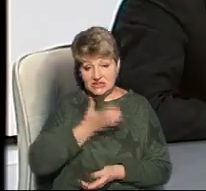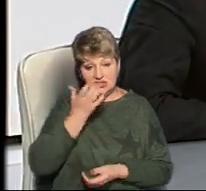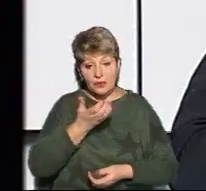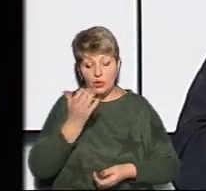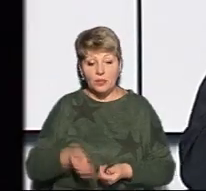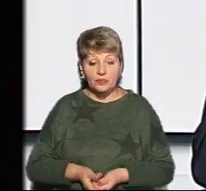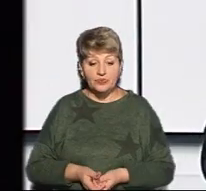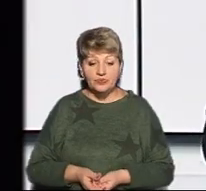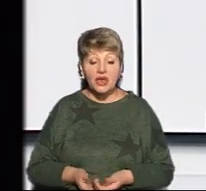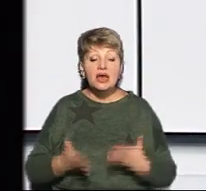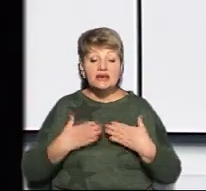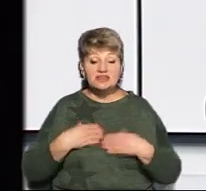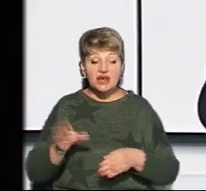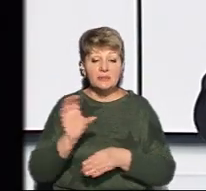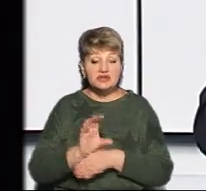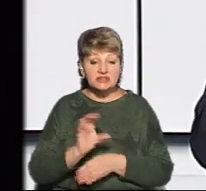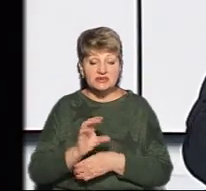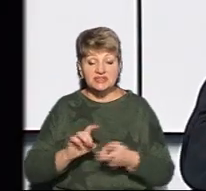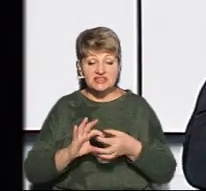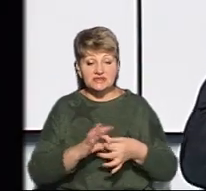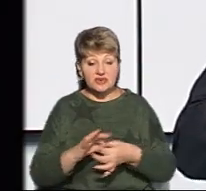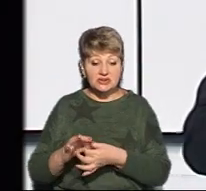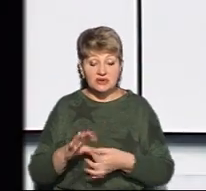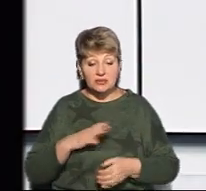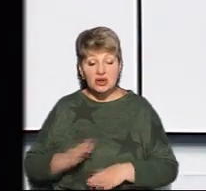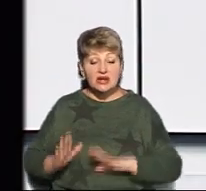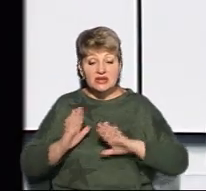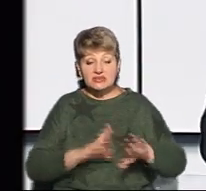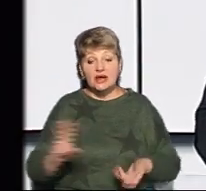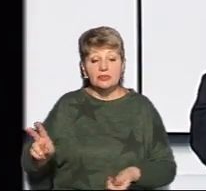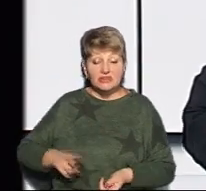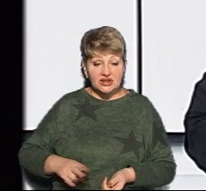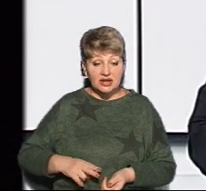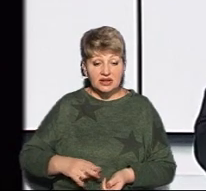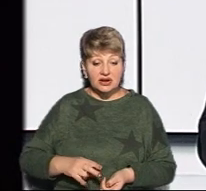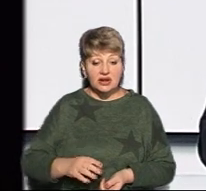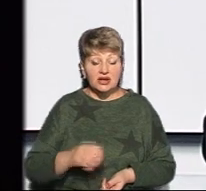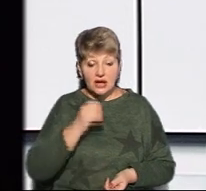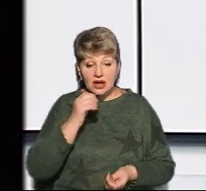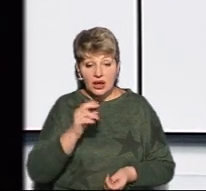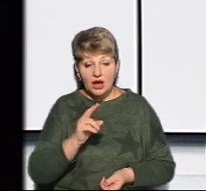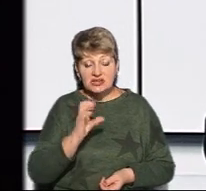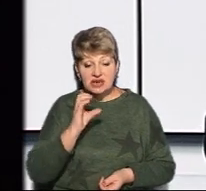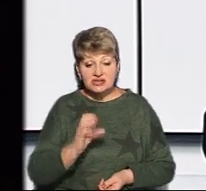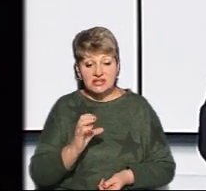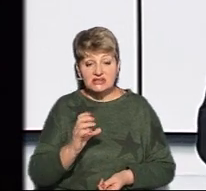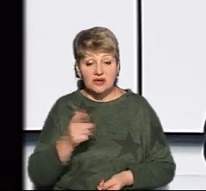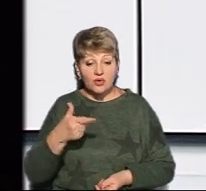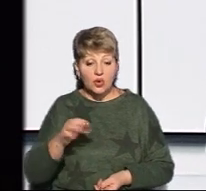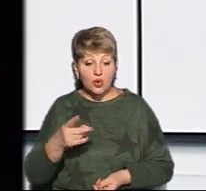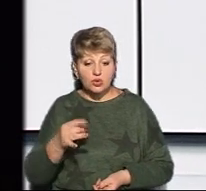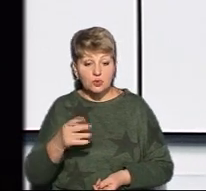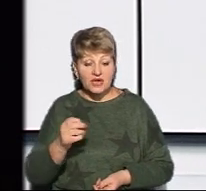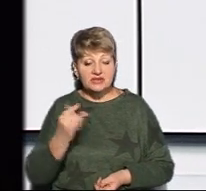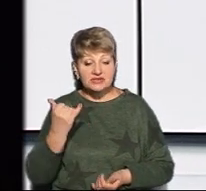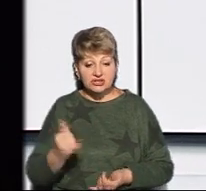дякую вам. З нами на скайп-зв'язку зі Сміли був заступник директора комунального підприємства «Сміли Комунтеплоенерго» Станіслав Голубець. А наразі